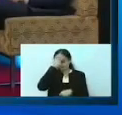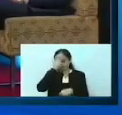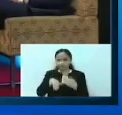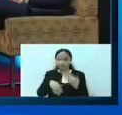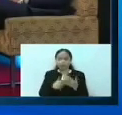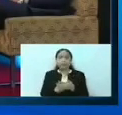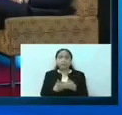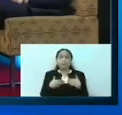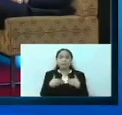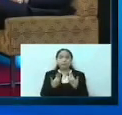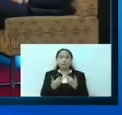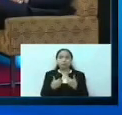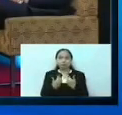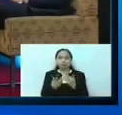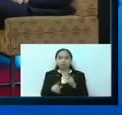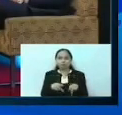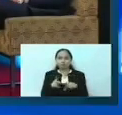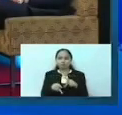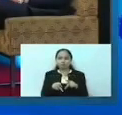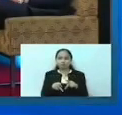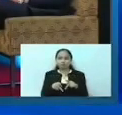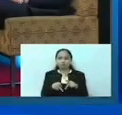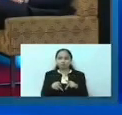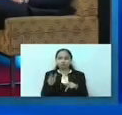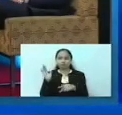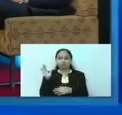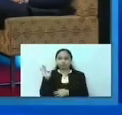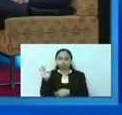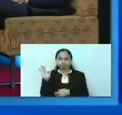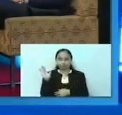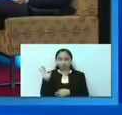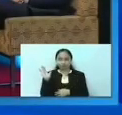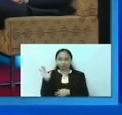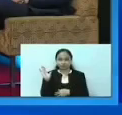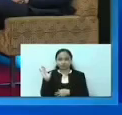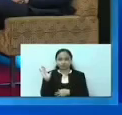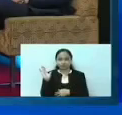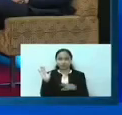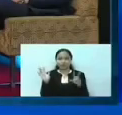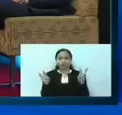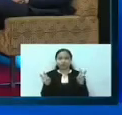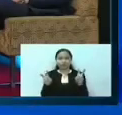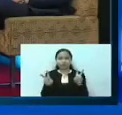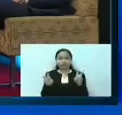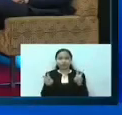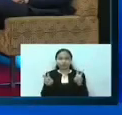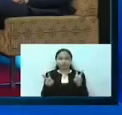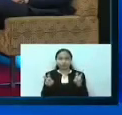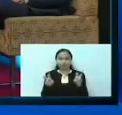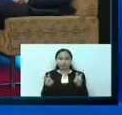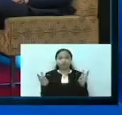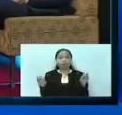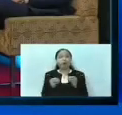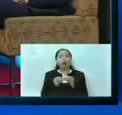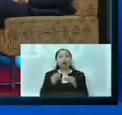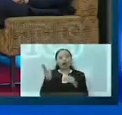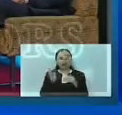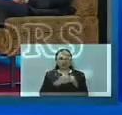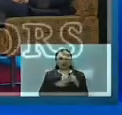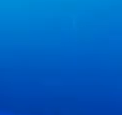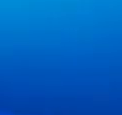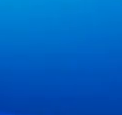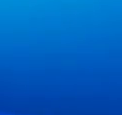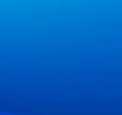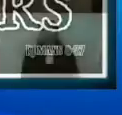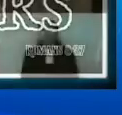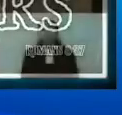papakita rin niya. More all than alright, so ang ating theme ngayon ay yung sinabi mo, Sir Mangi. More than